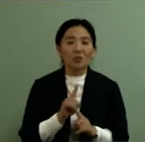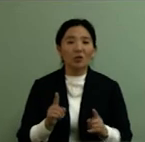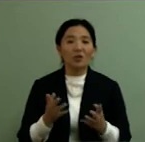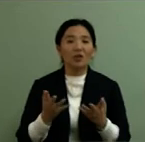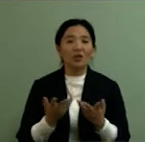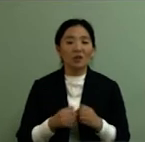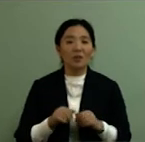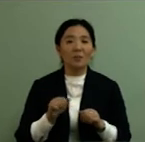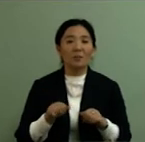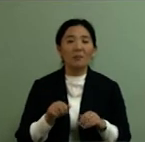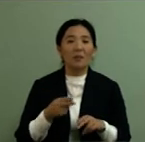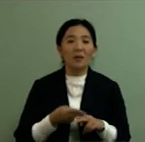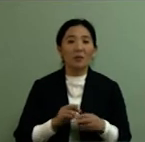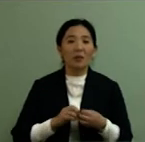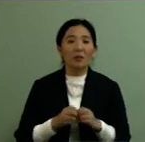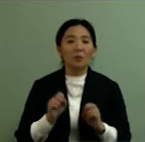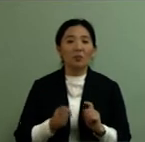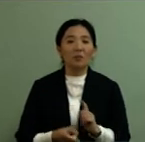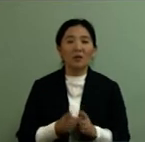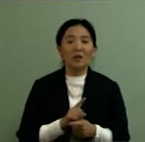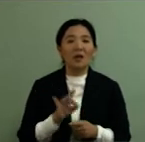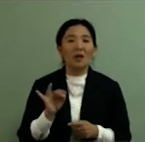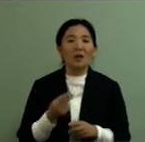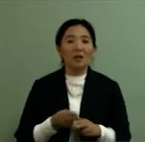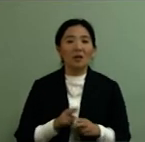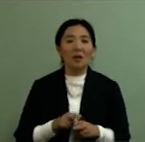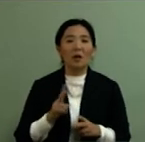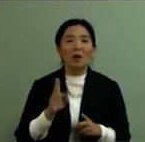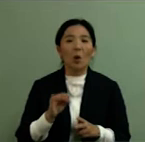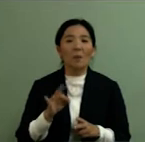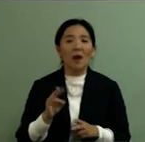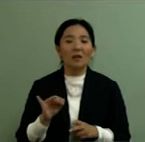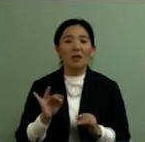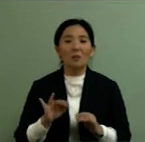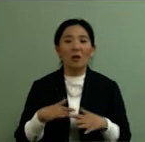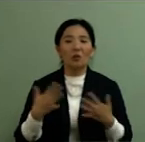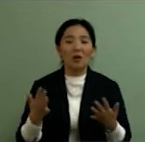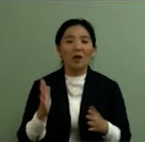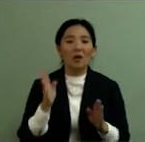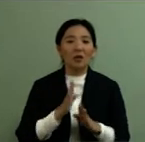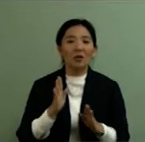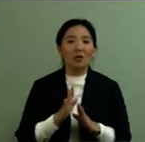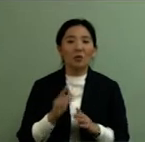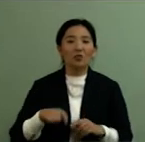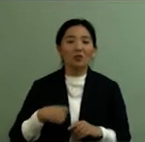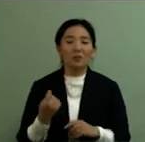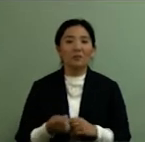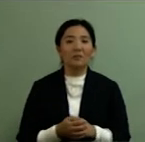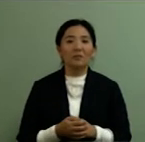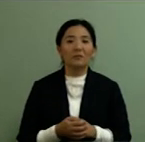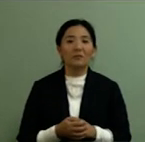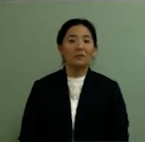решаться проблемы, то это может превратиться из региональной в глобальную и принести большой экологический ущерб.